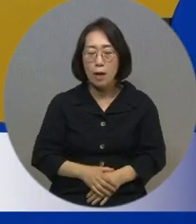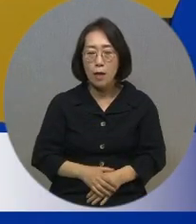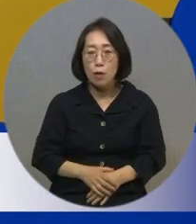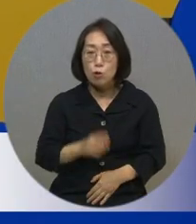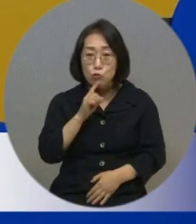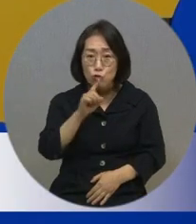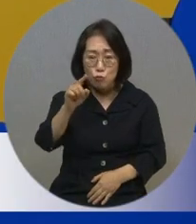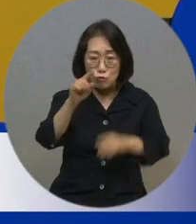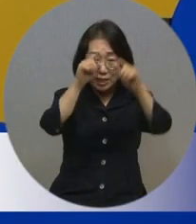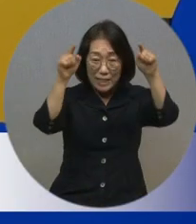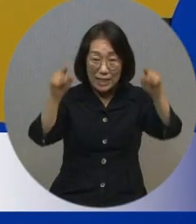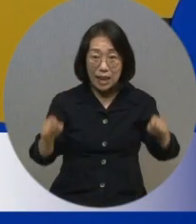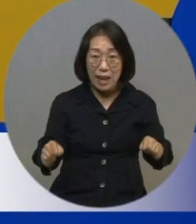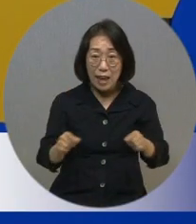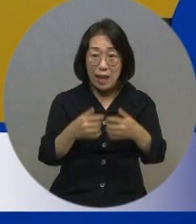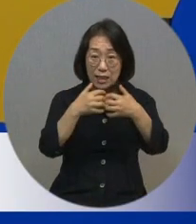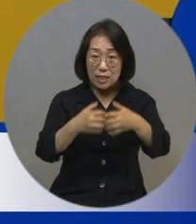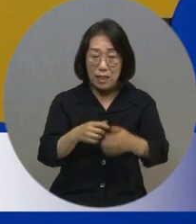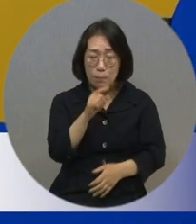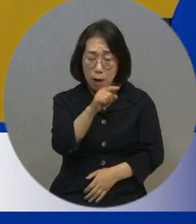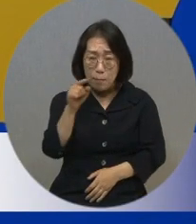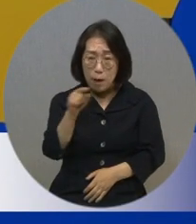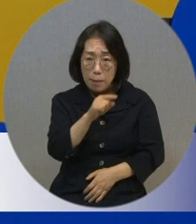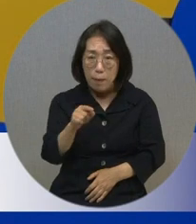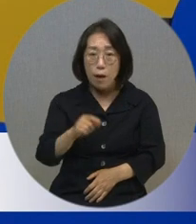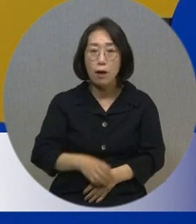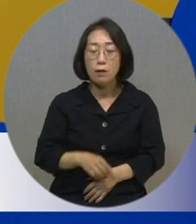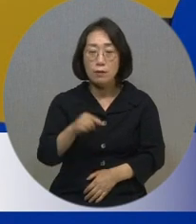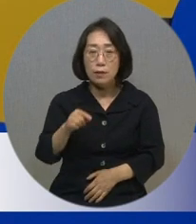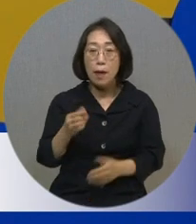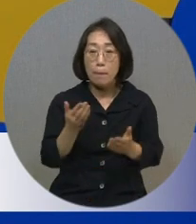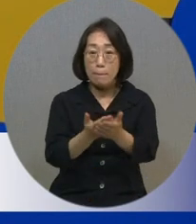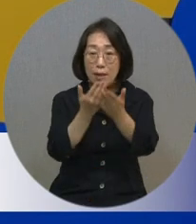통해서 발달장애인 이제